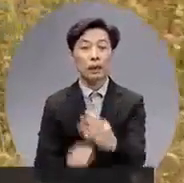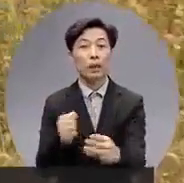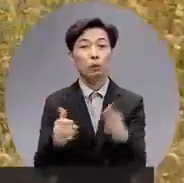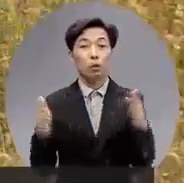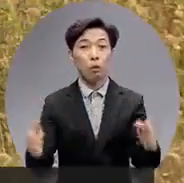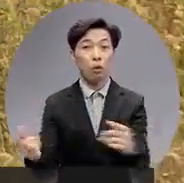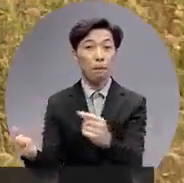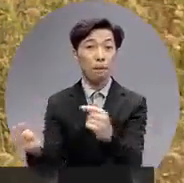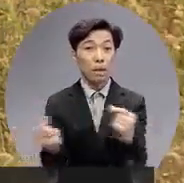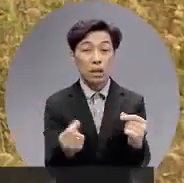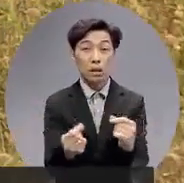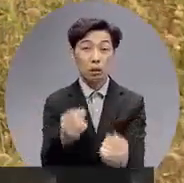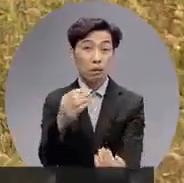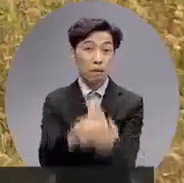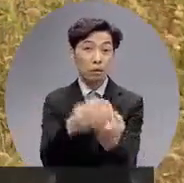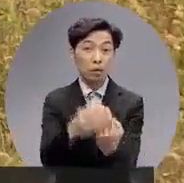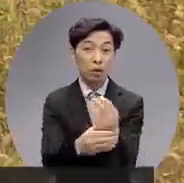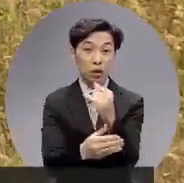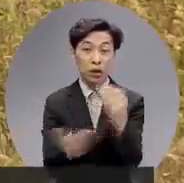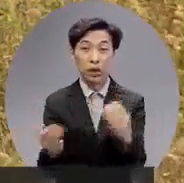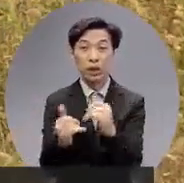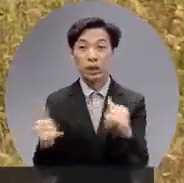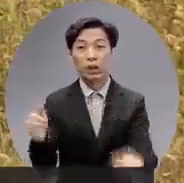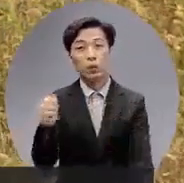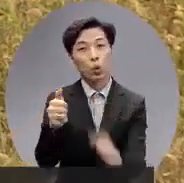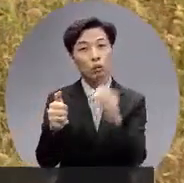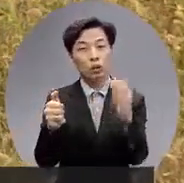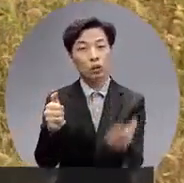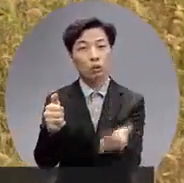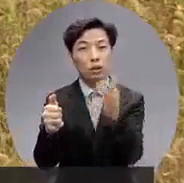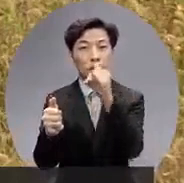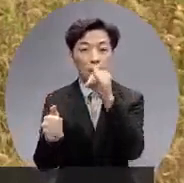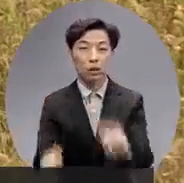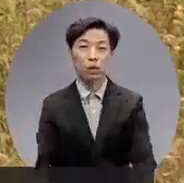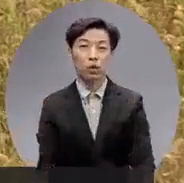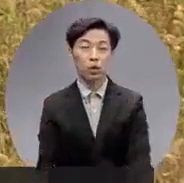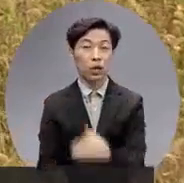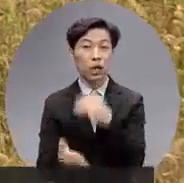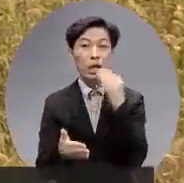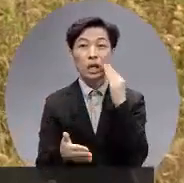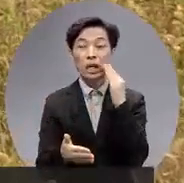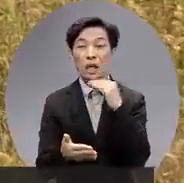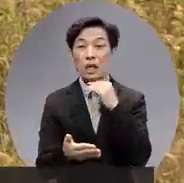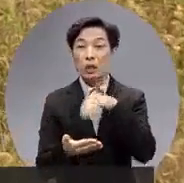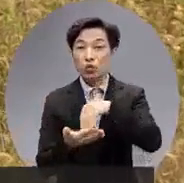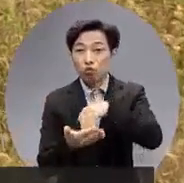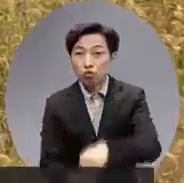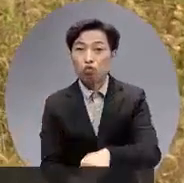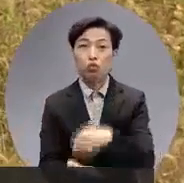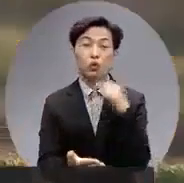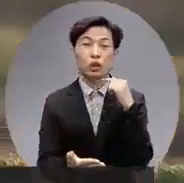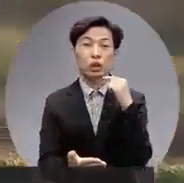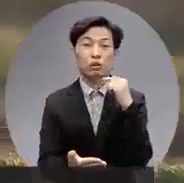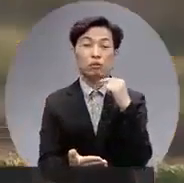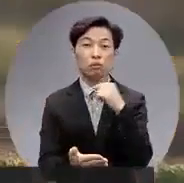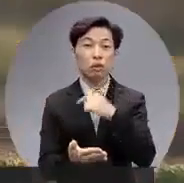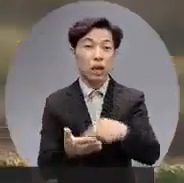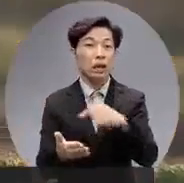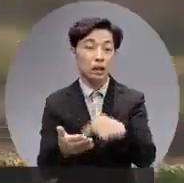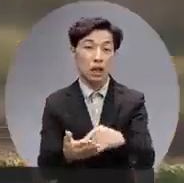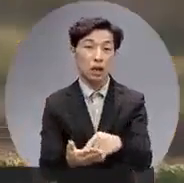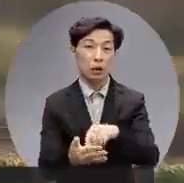비슷한 사고가 반복된 이곳은 근로자수 50명 이상 업체로 이번에는 중대제의 처벌법 위반 혐의를 적용받게 됐습니다